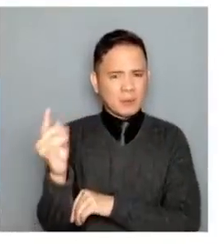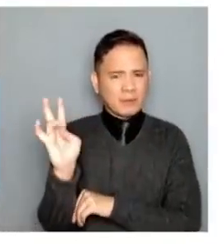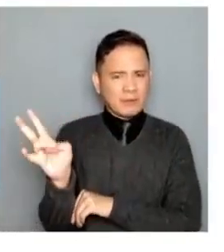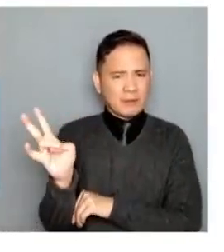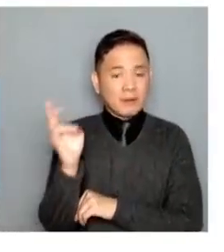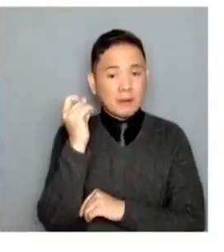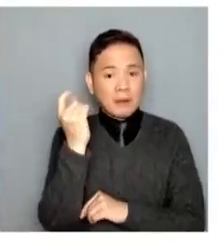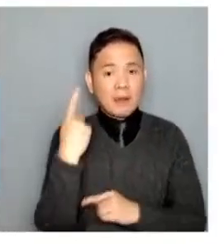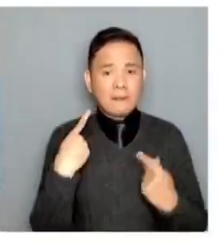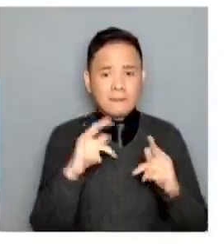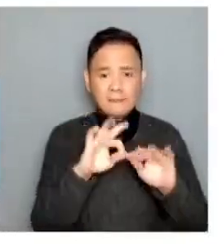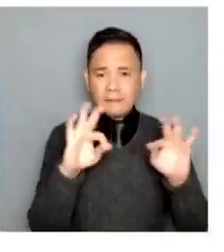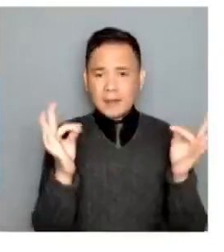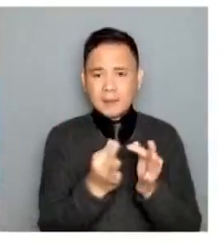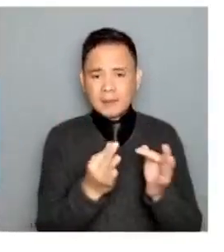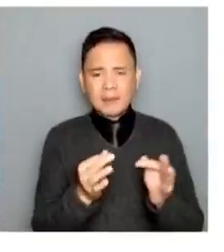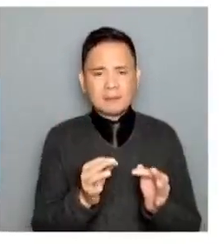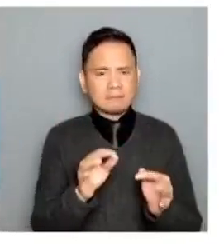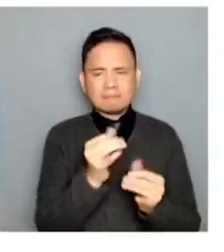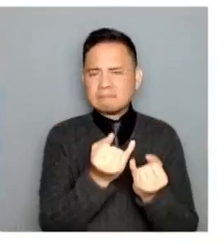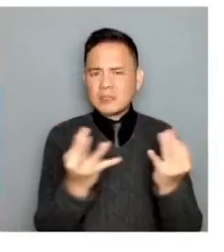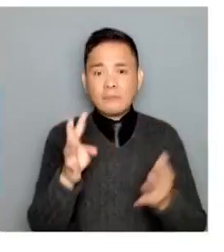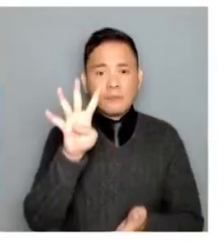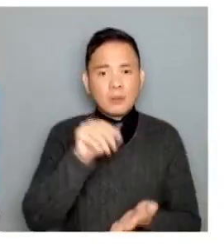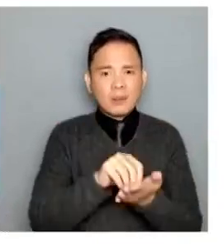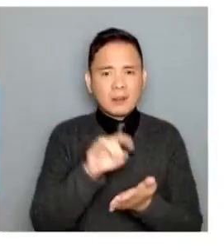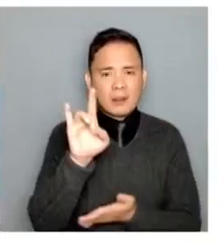affected families na